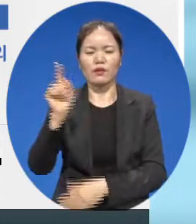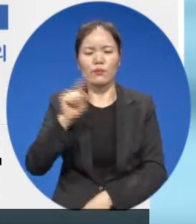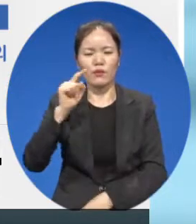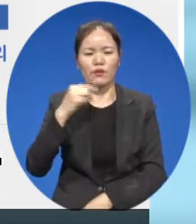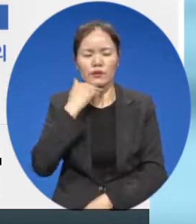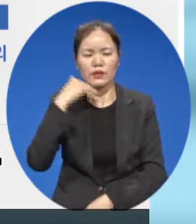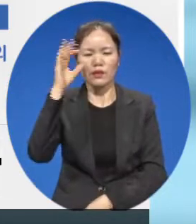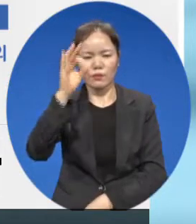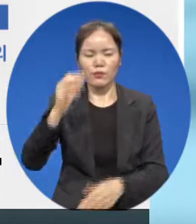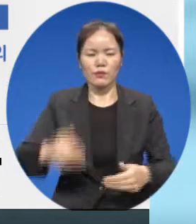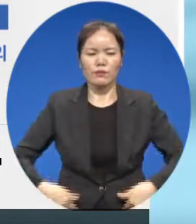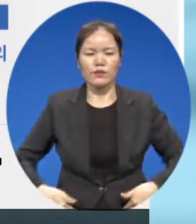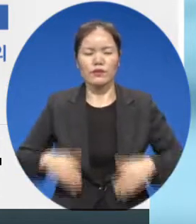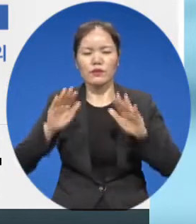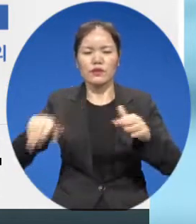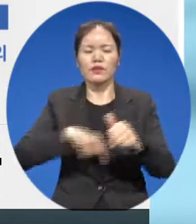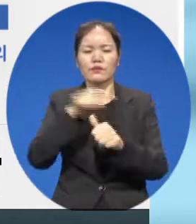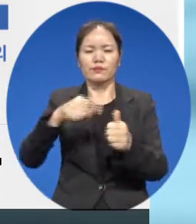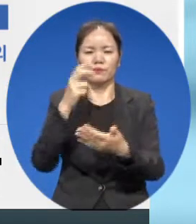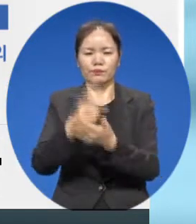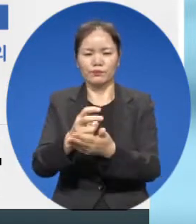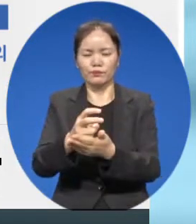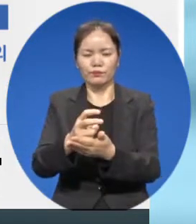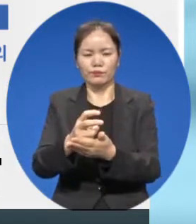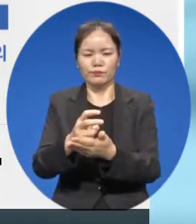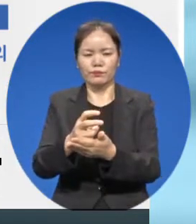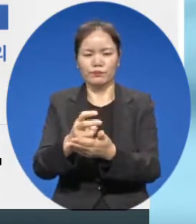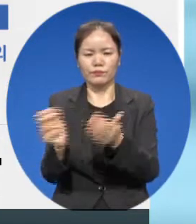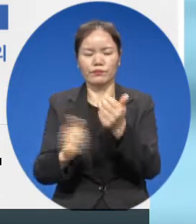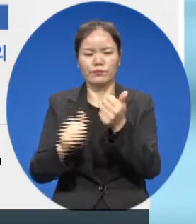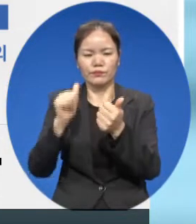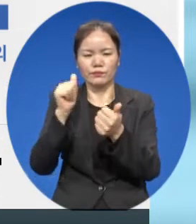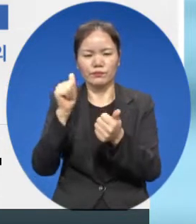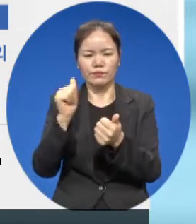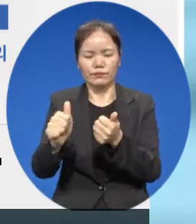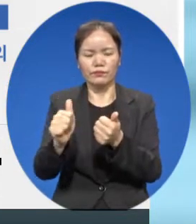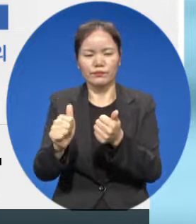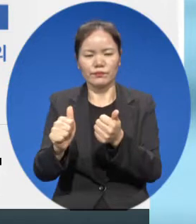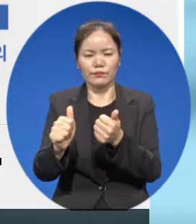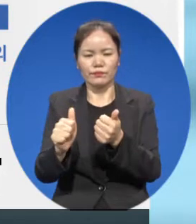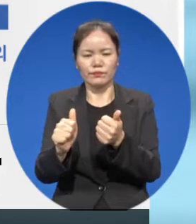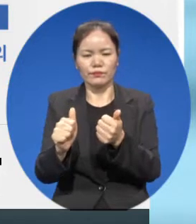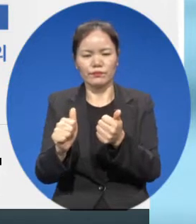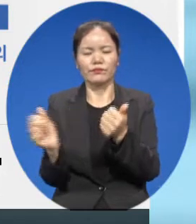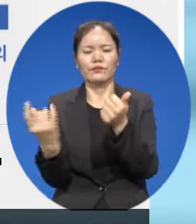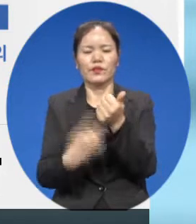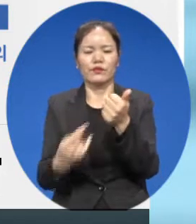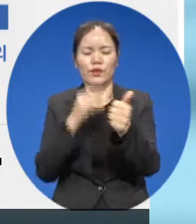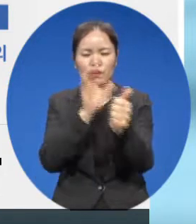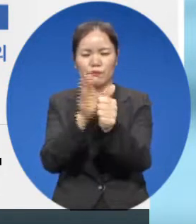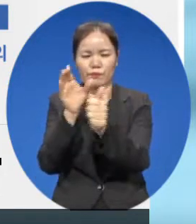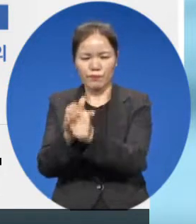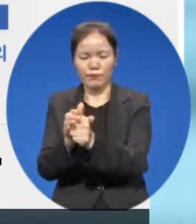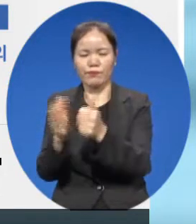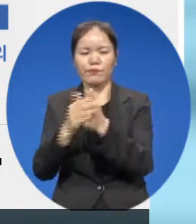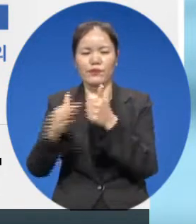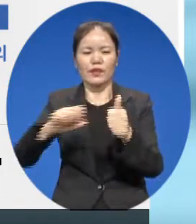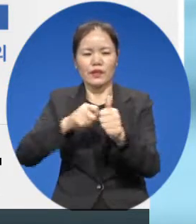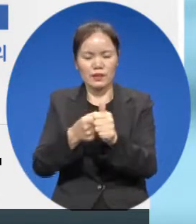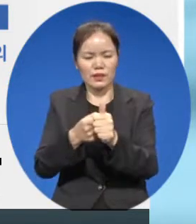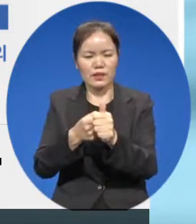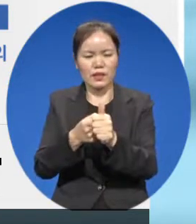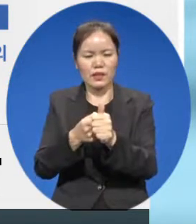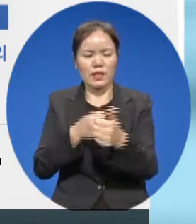물론 지금 상황으로 본다면 법무장관 의원들 미추 가는 과정이기 때문에 일정부분 좀 증가하는 쪽으로 갈 가능성도 또 없지만 그럼에도 뭐